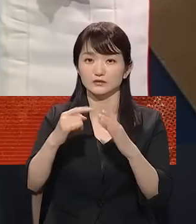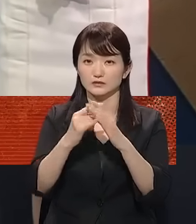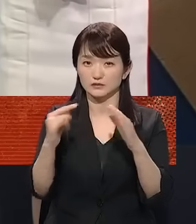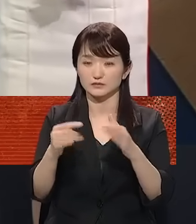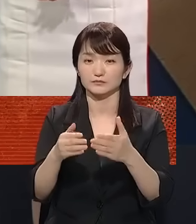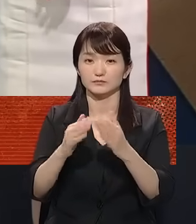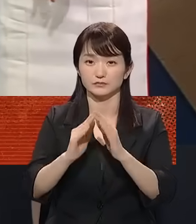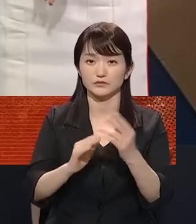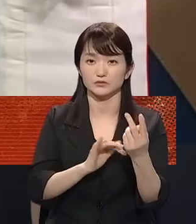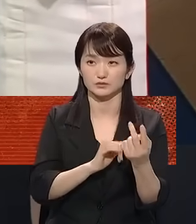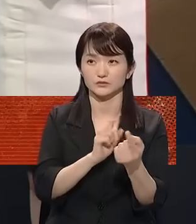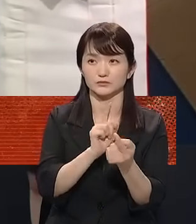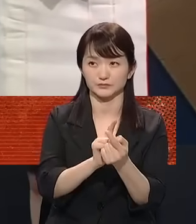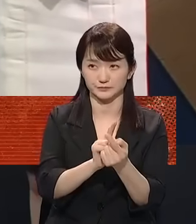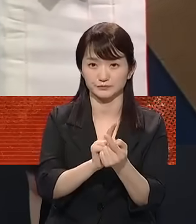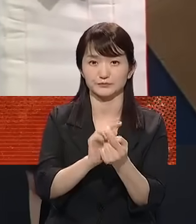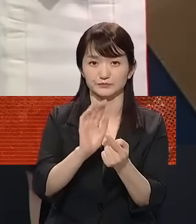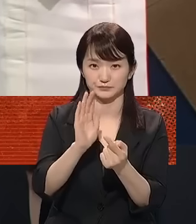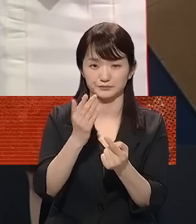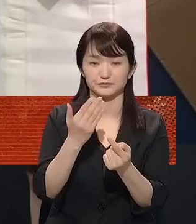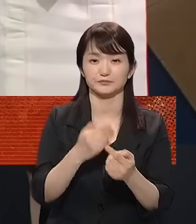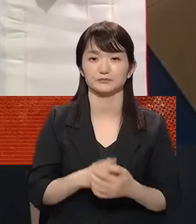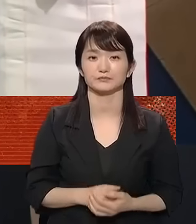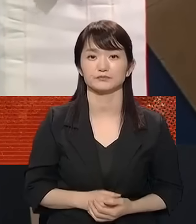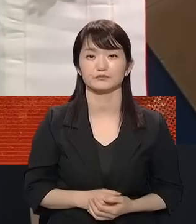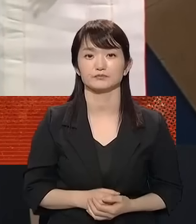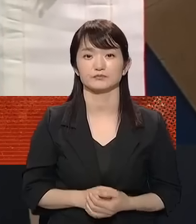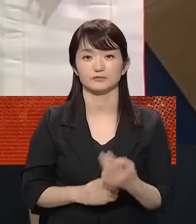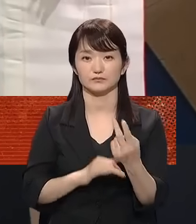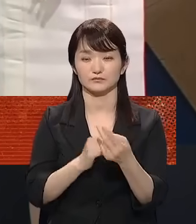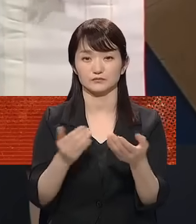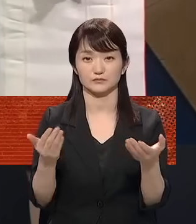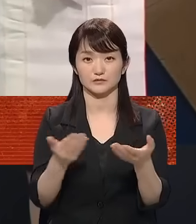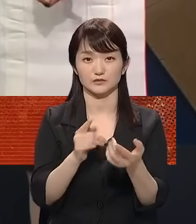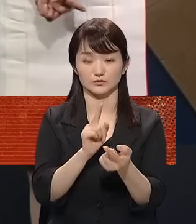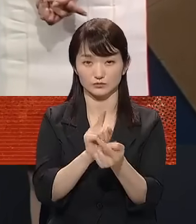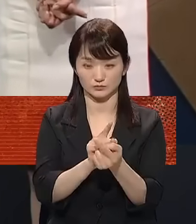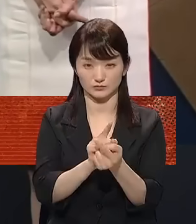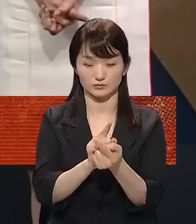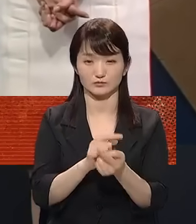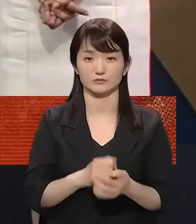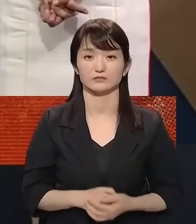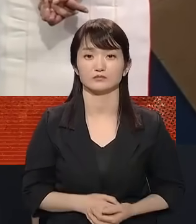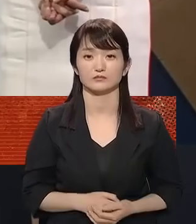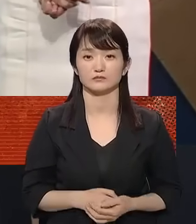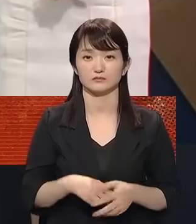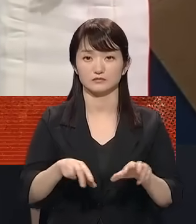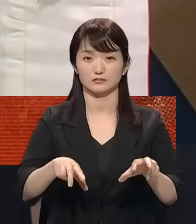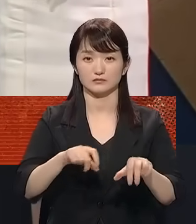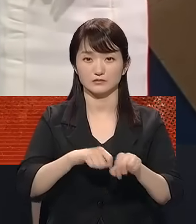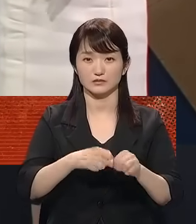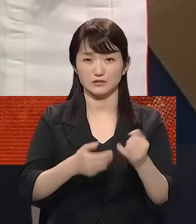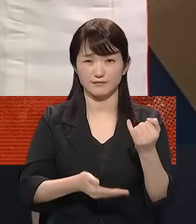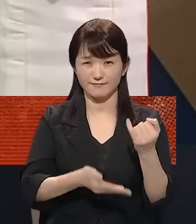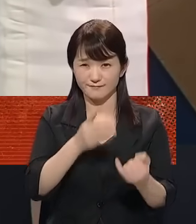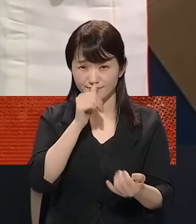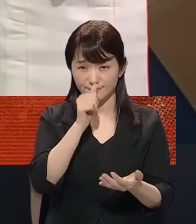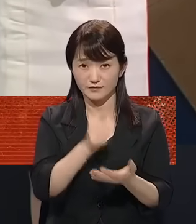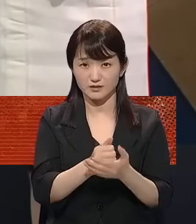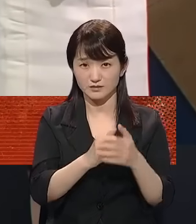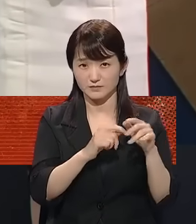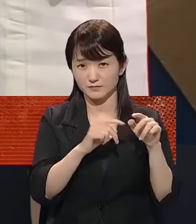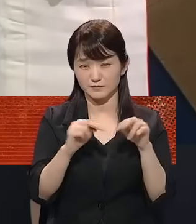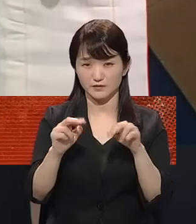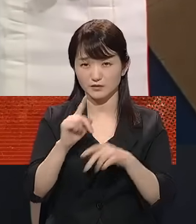되면서 두 사람은 만나게 됐습니다. 그야말로 둘은 일로 만난 사이였는데요. 지금은 강제추행 혐의를 놓고